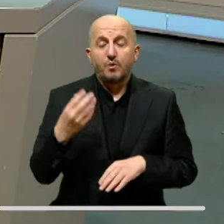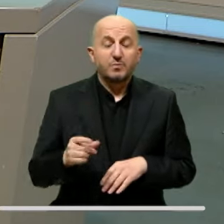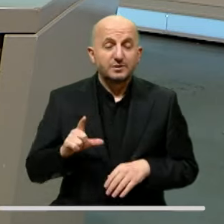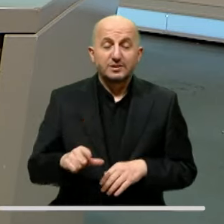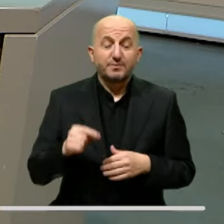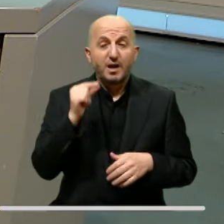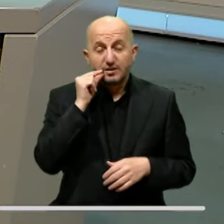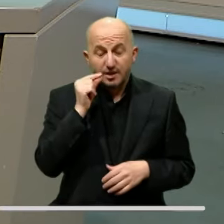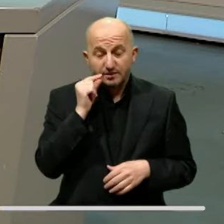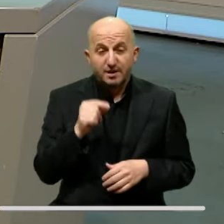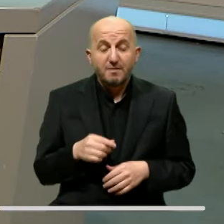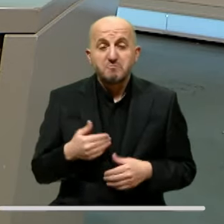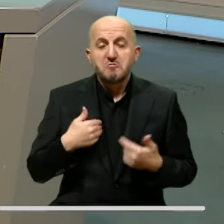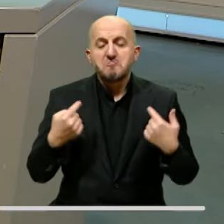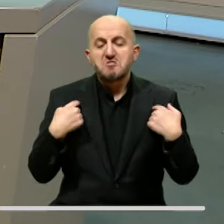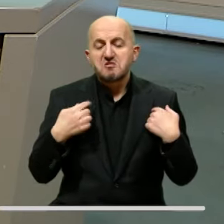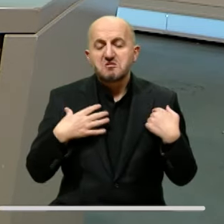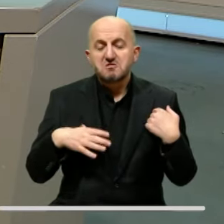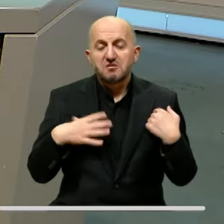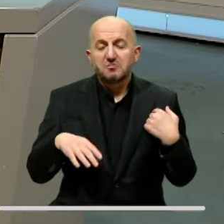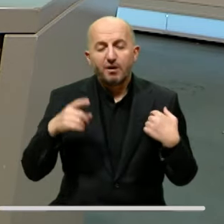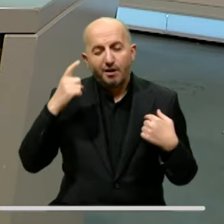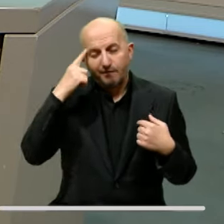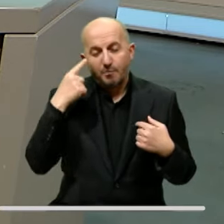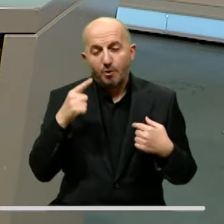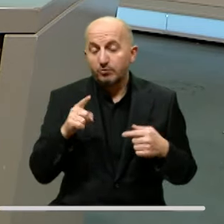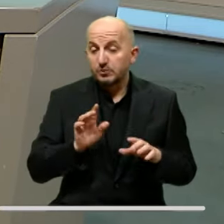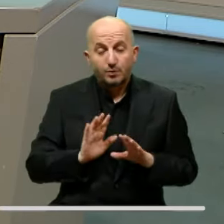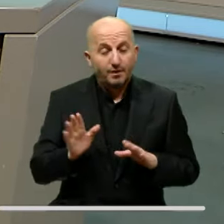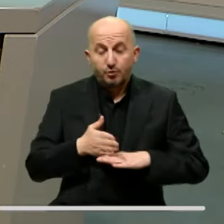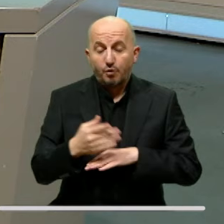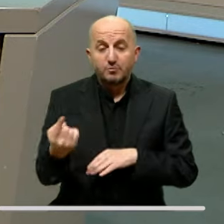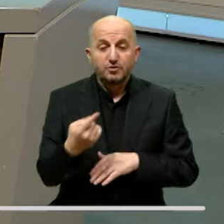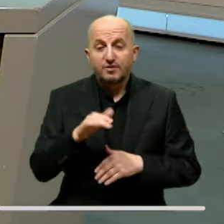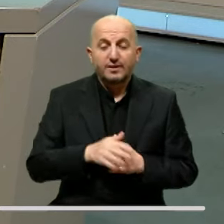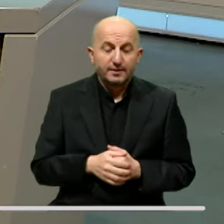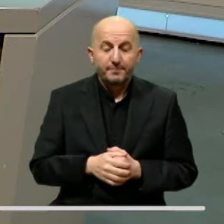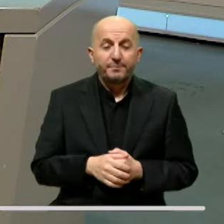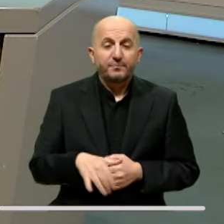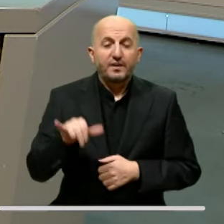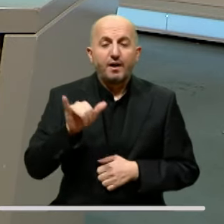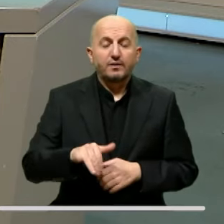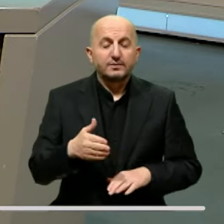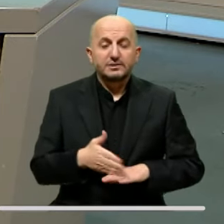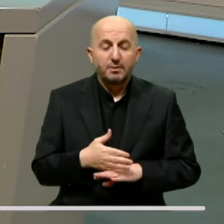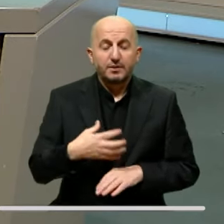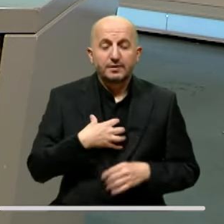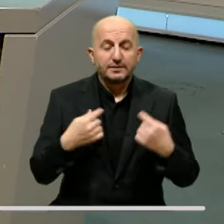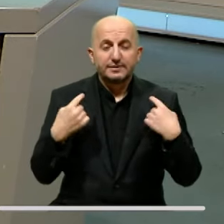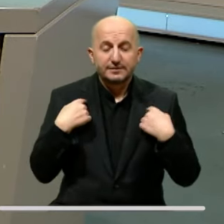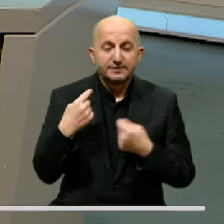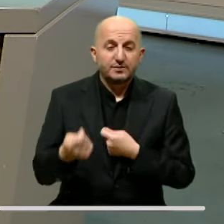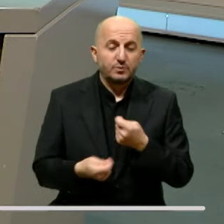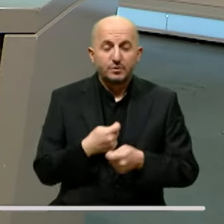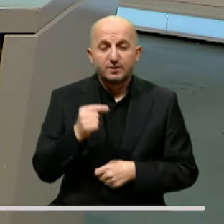de re'sen ben yetkiliyim. İstediğim zaman kafama göre boş. O da doğru bir şey değil. Yani haklı nedenle o kendi yetkisini direkt